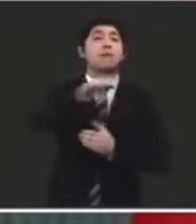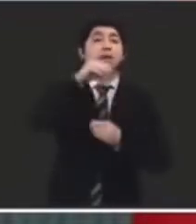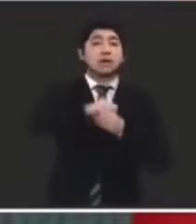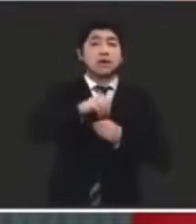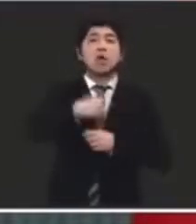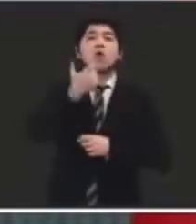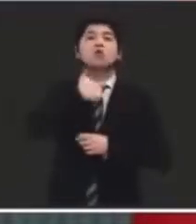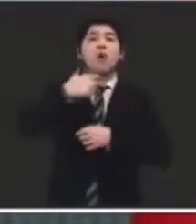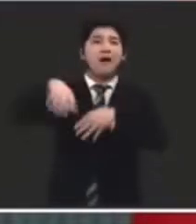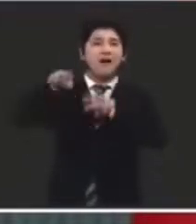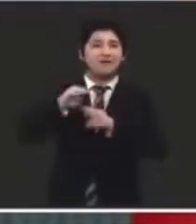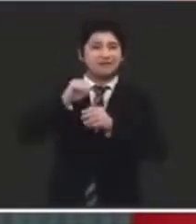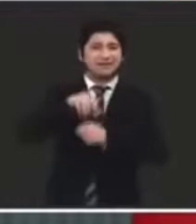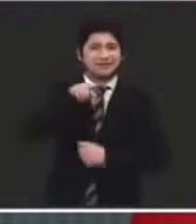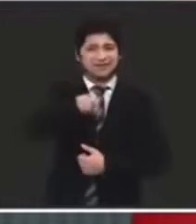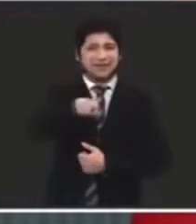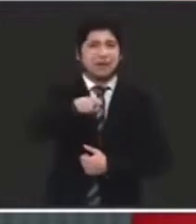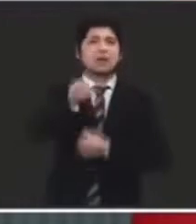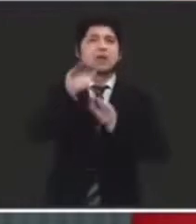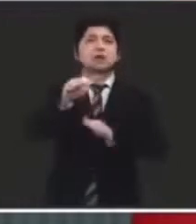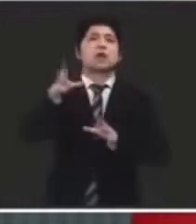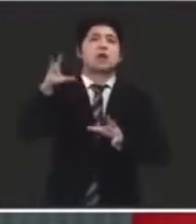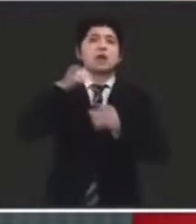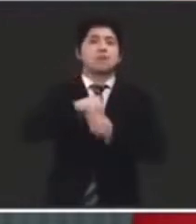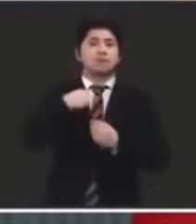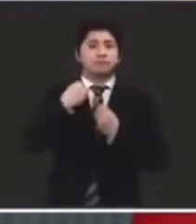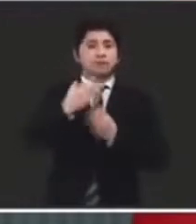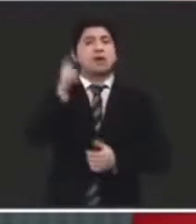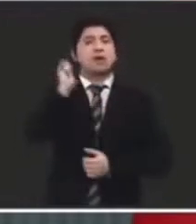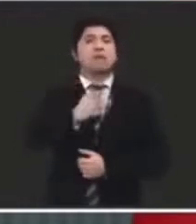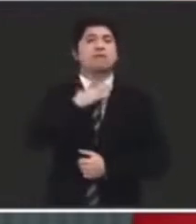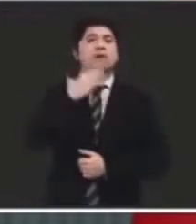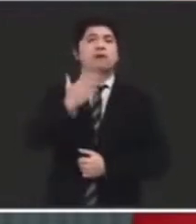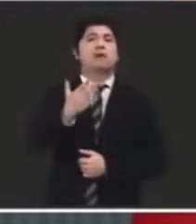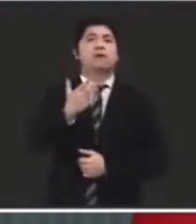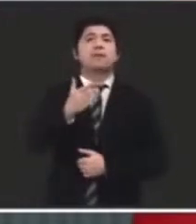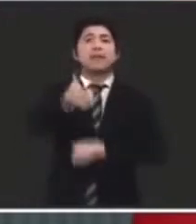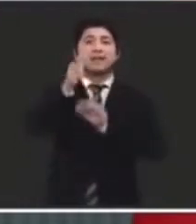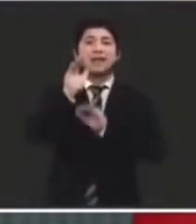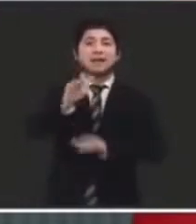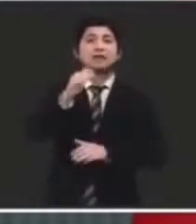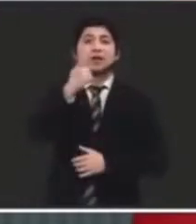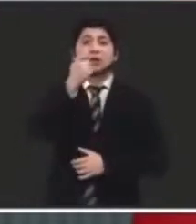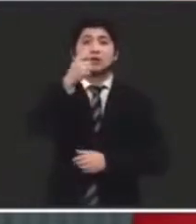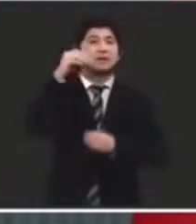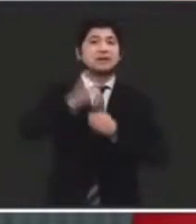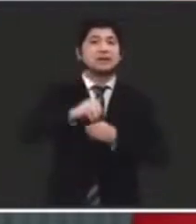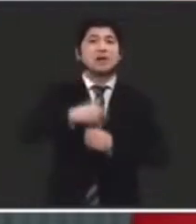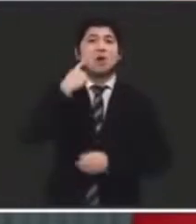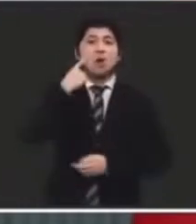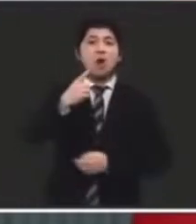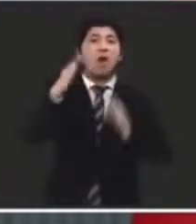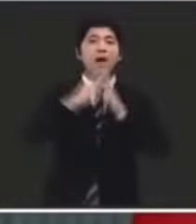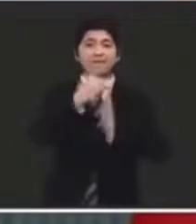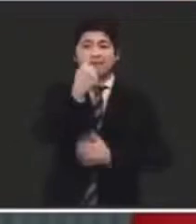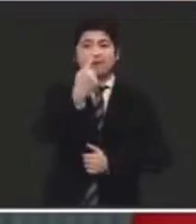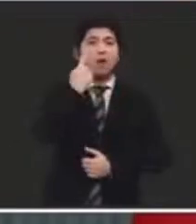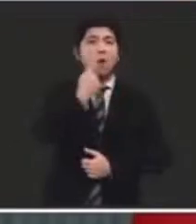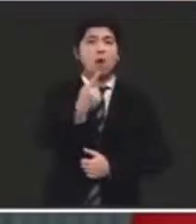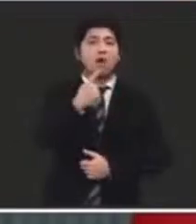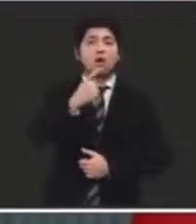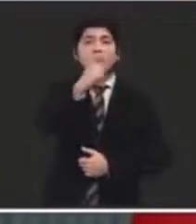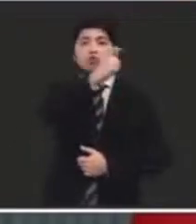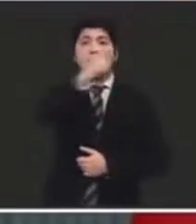doğalgaz desteği kapsamını aldık destek tutarını da hane başı